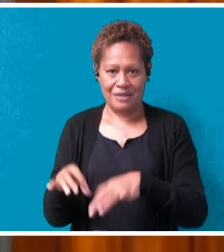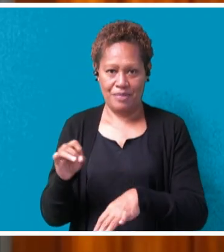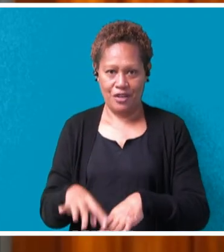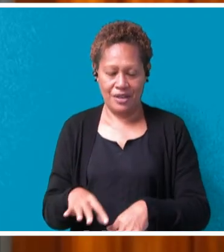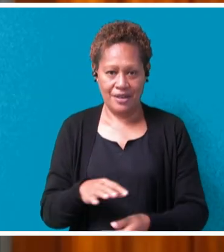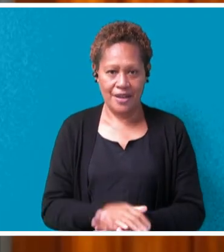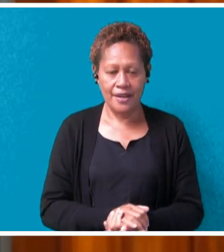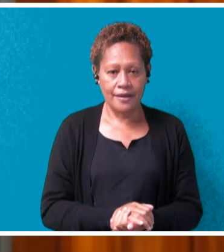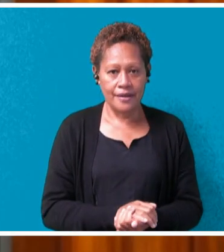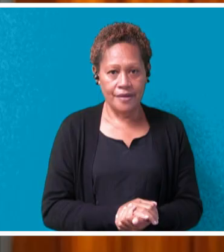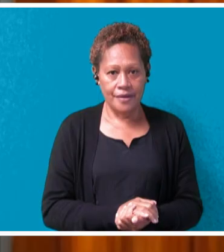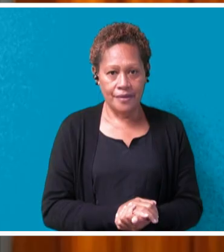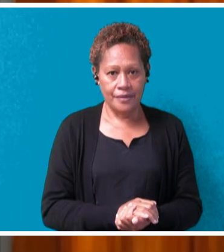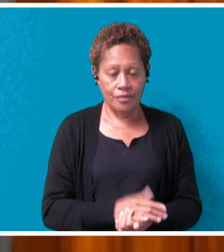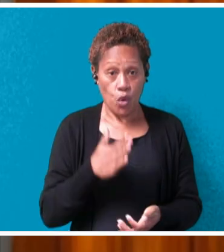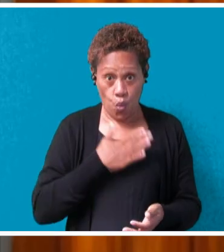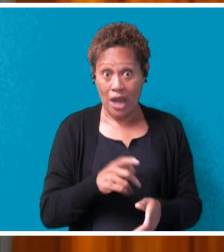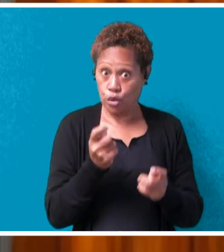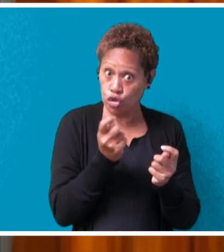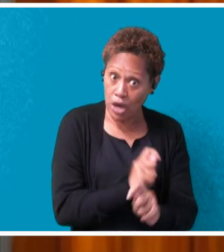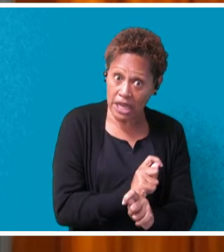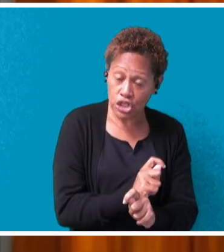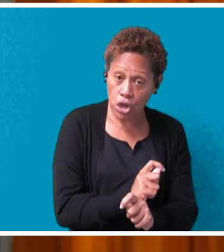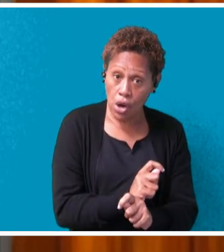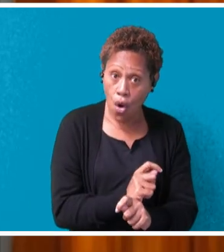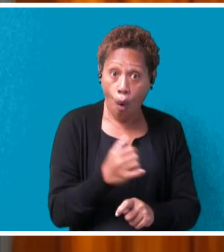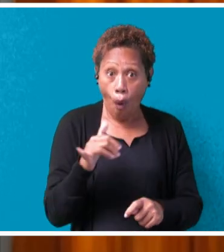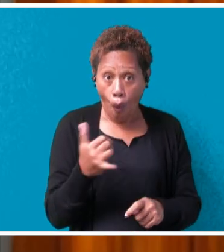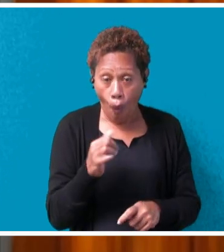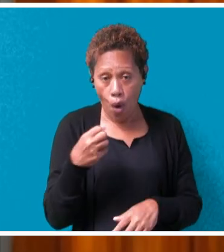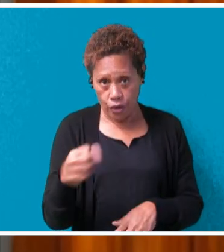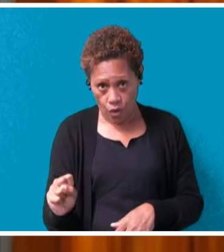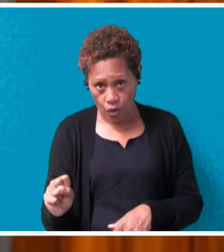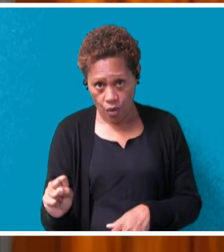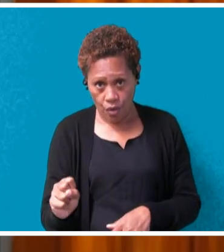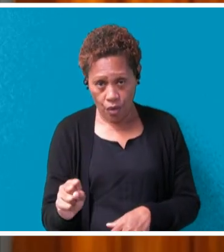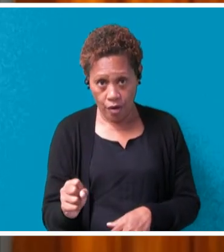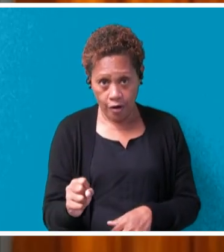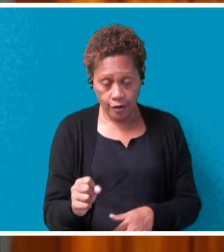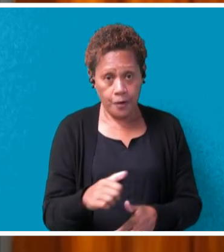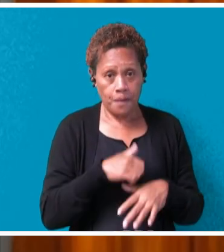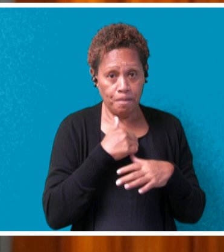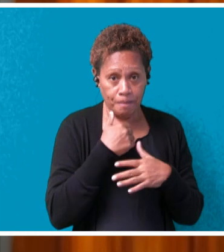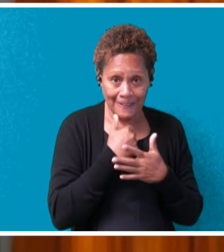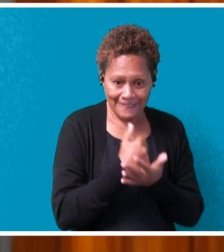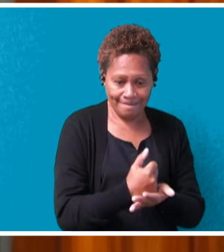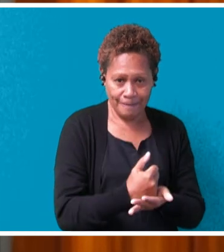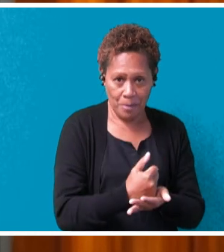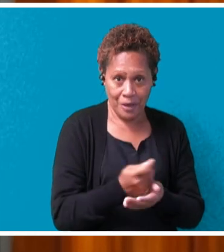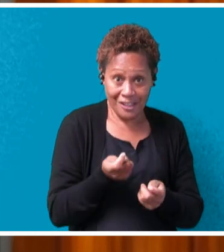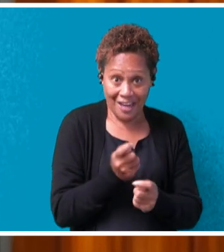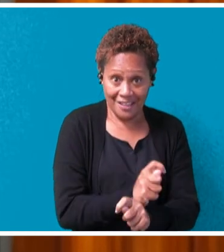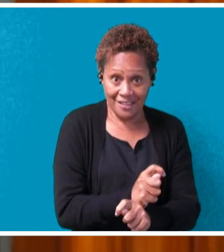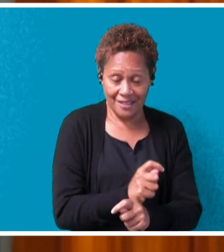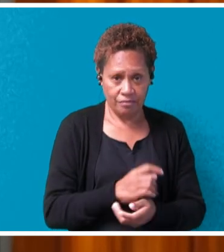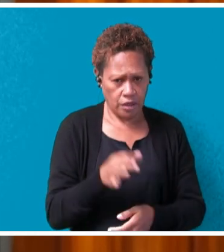bisaw na bali baka bulawa si siyang. Put in a vote Ninday to sa support, katiko, no notakawa. Okay. to support Kapo ni rongwata baka lebu na rorongo.